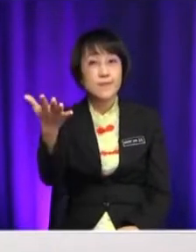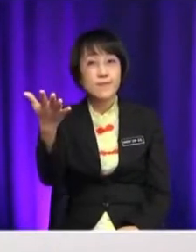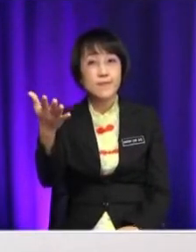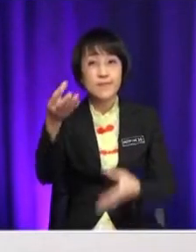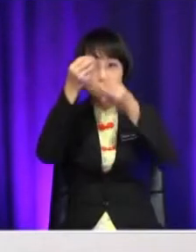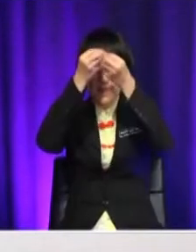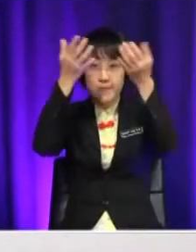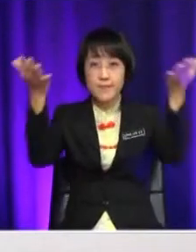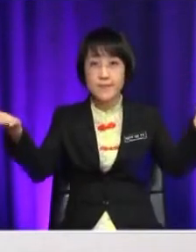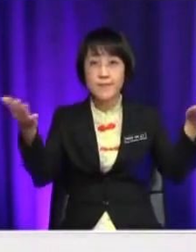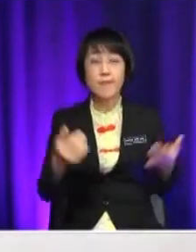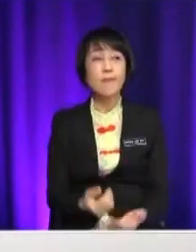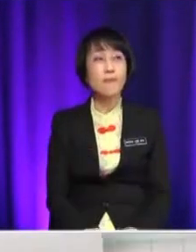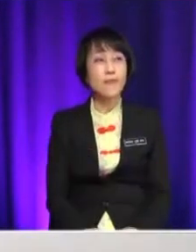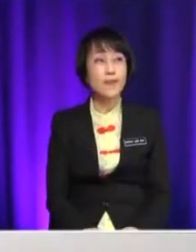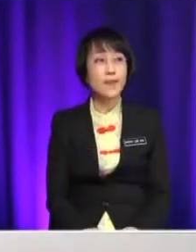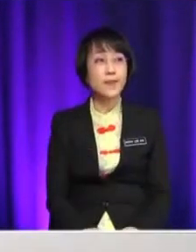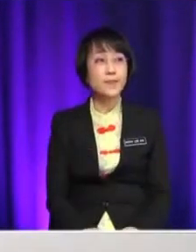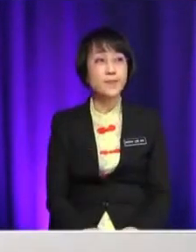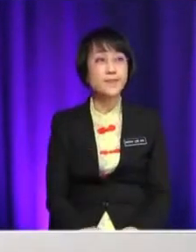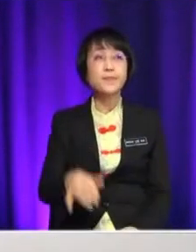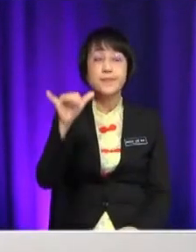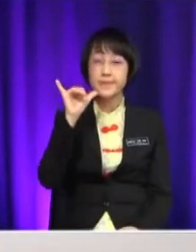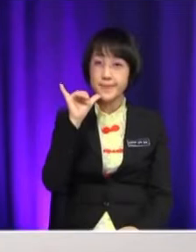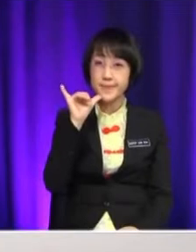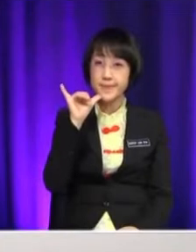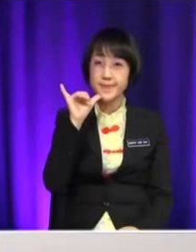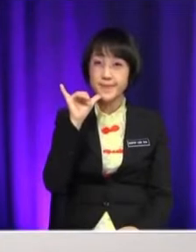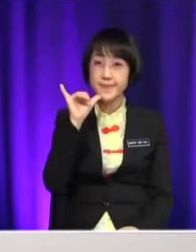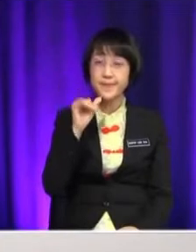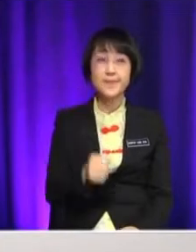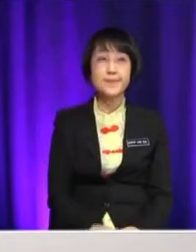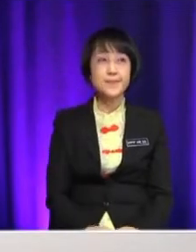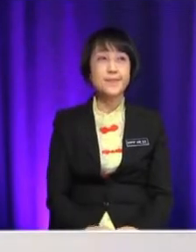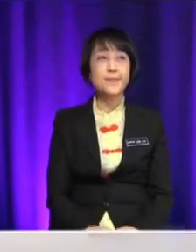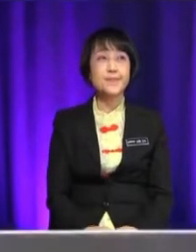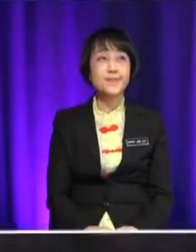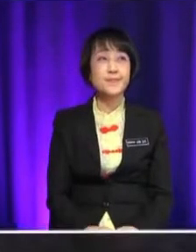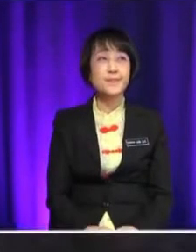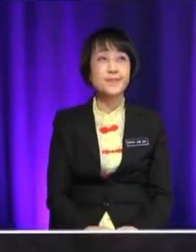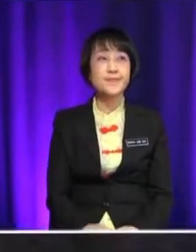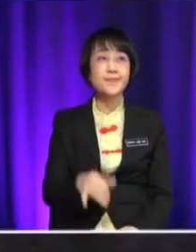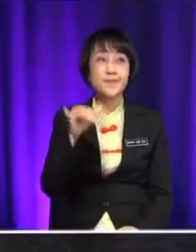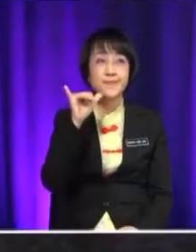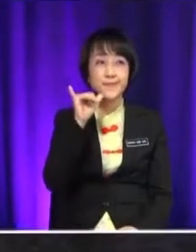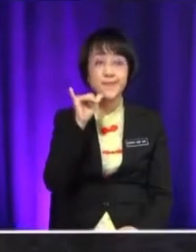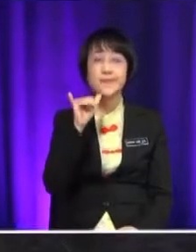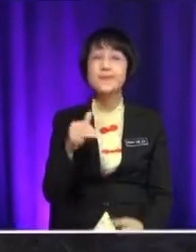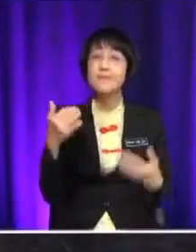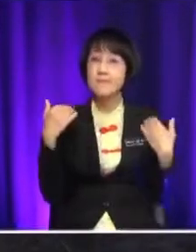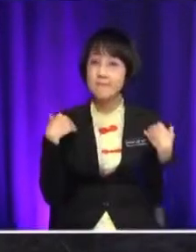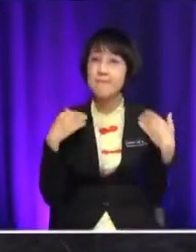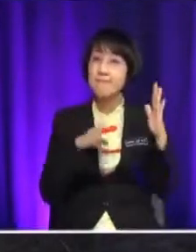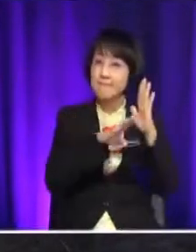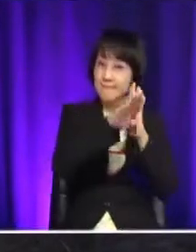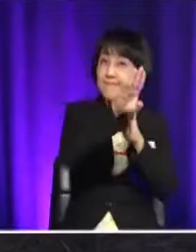tajuk. Dan untuk Yus, kita bagi juga sebab ini aktiviti kumpulan kan, untuk kali kedua lah. Yus pun saya nampak dah ada penambahbaikan,